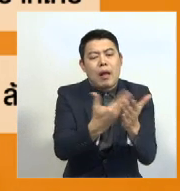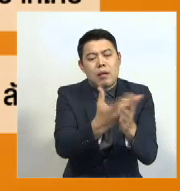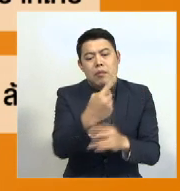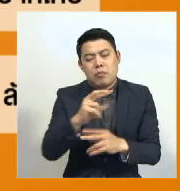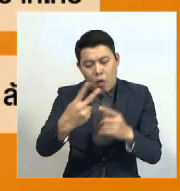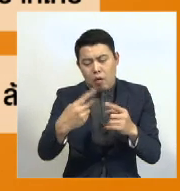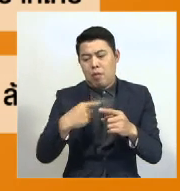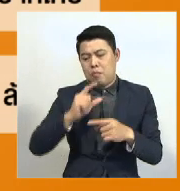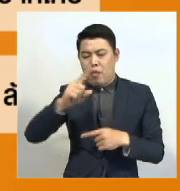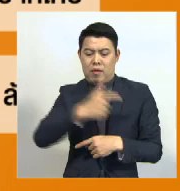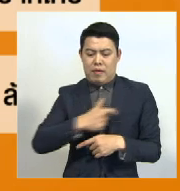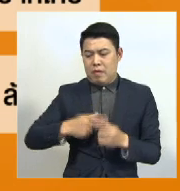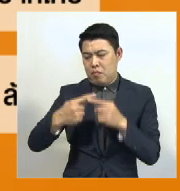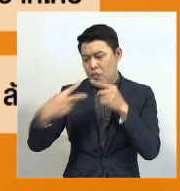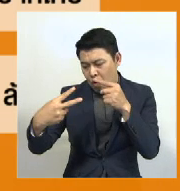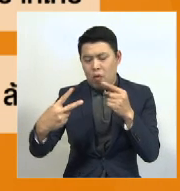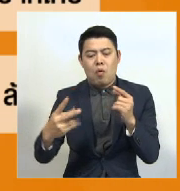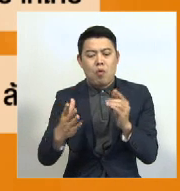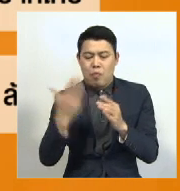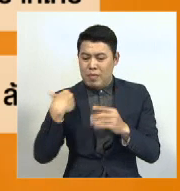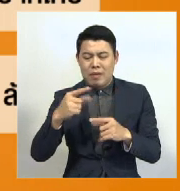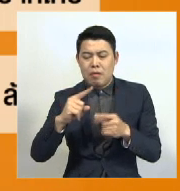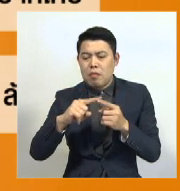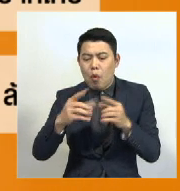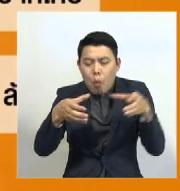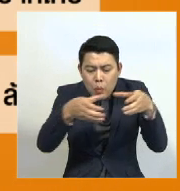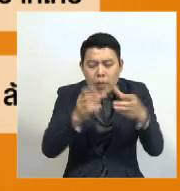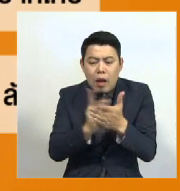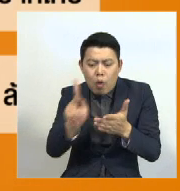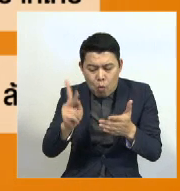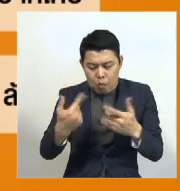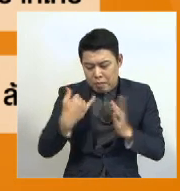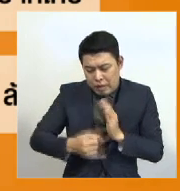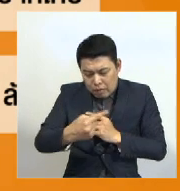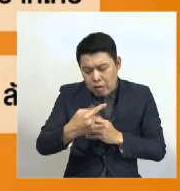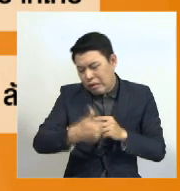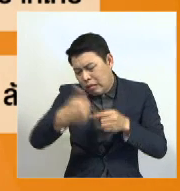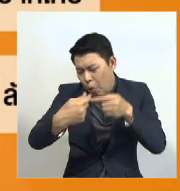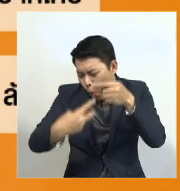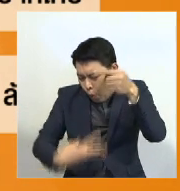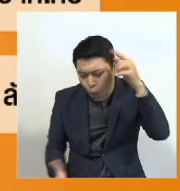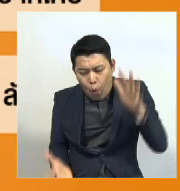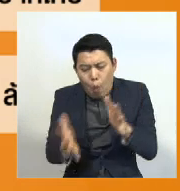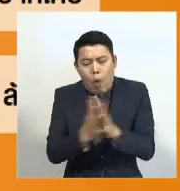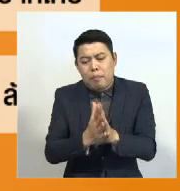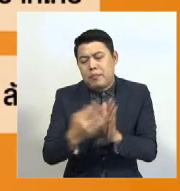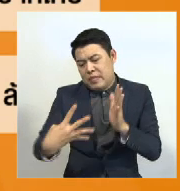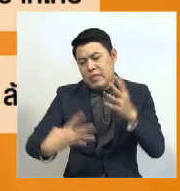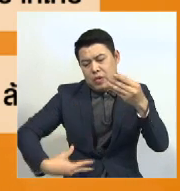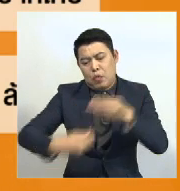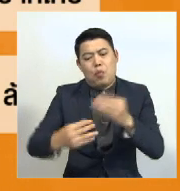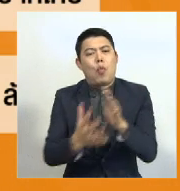คดีหมิ่นสถาบัน1คดีรวมไปถึงคดีที่นายธนาธรให้พรรคกู้เงิน1คดีและคดีอื่นๆรวมอีก4คดี